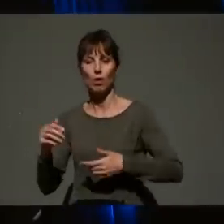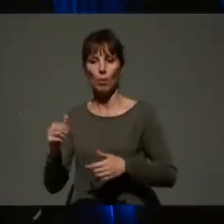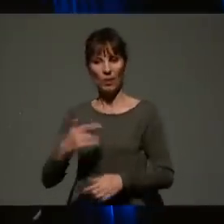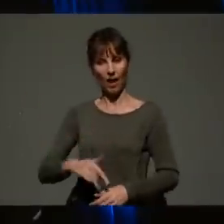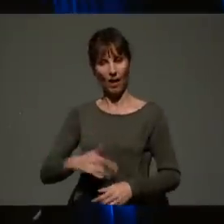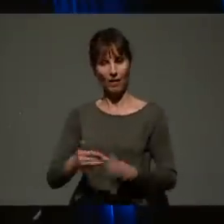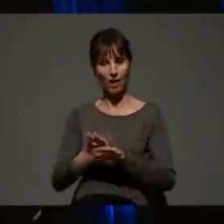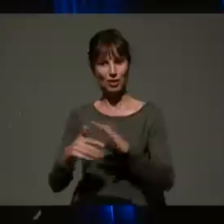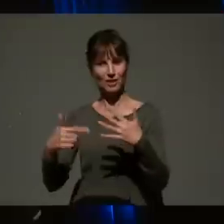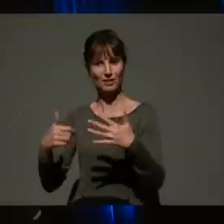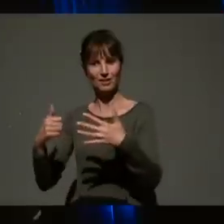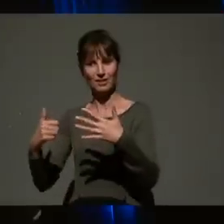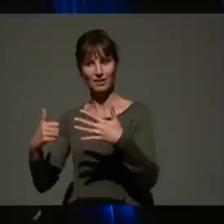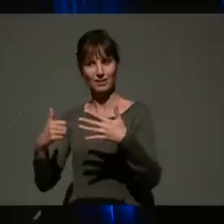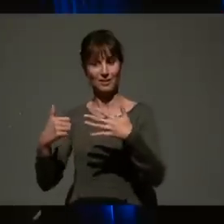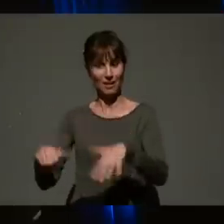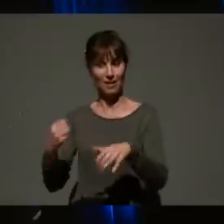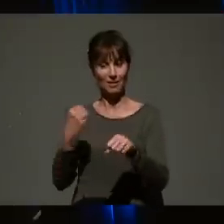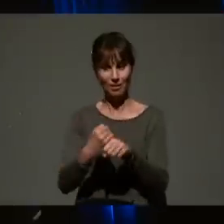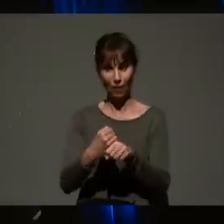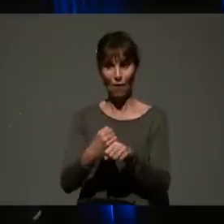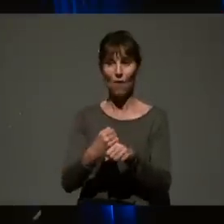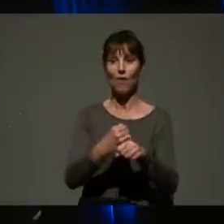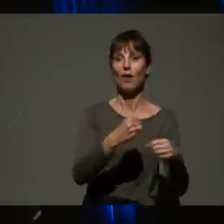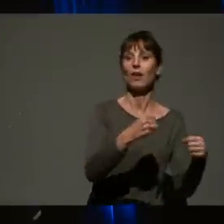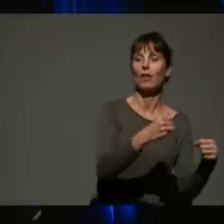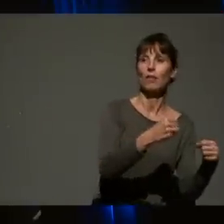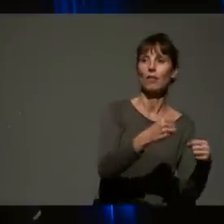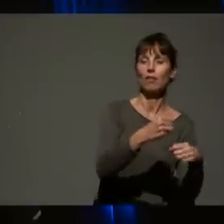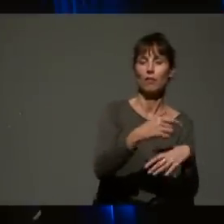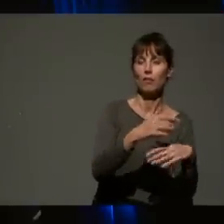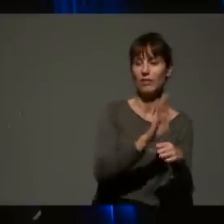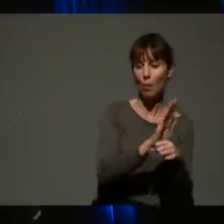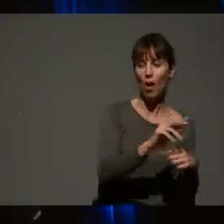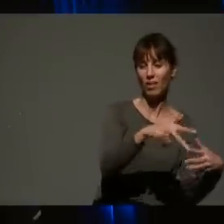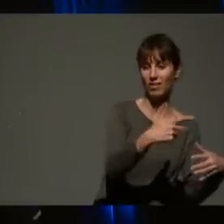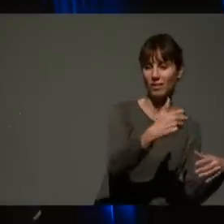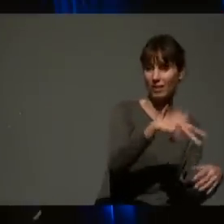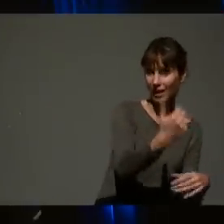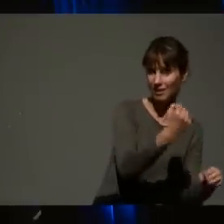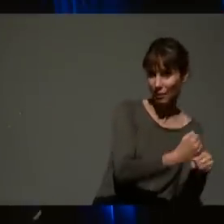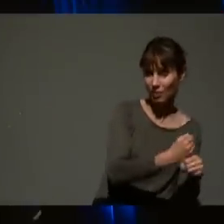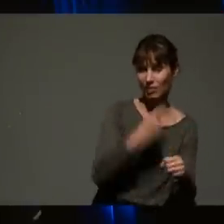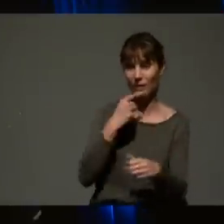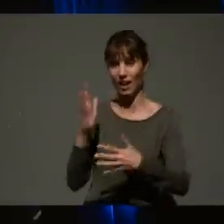ans. Les athlètes à 14 ans, les témoins à 13 ans. Donc, il y a un retard pubertaire. Mais ce qui est rassurant, c'est quand la puberté est